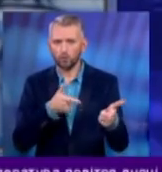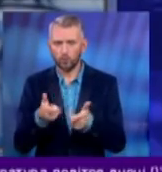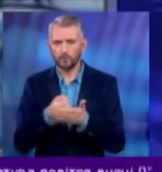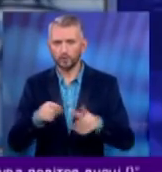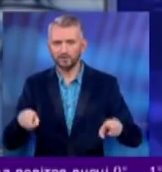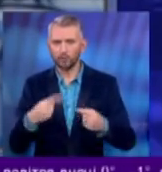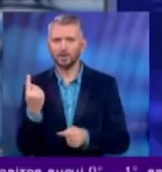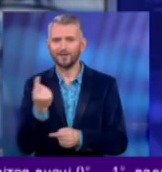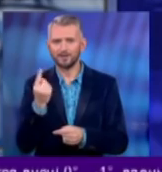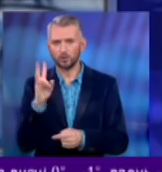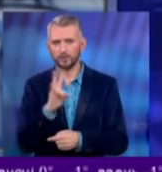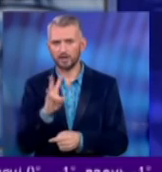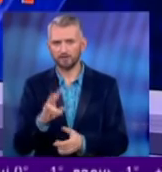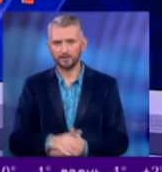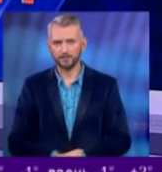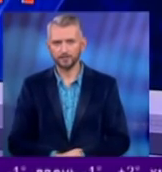створення єдиної церкви.